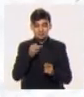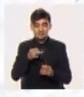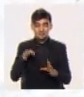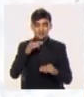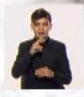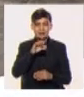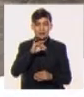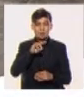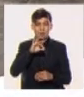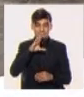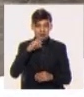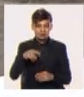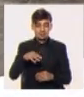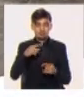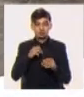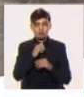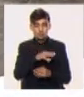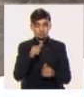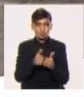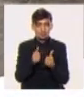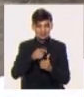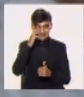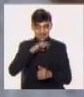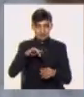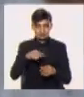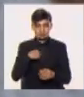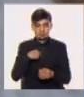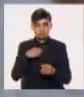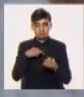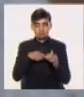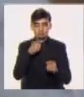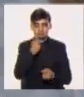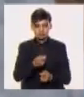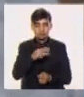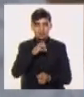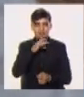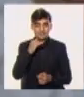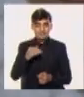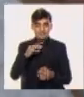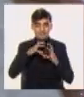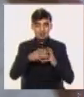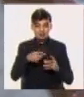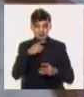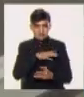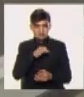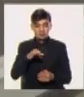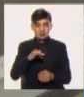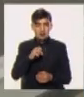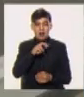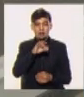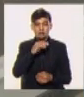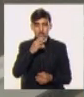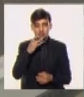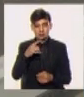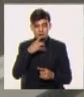в нашей стране с соседними, можно смело сказать, у нас один из самых низких тарифов в мире, уверяет кандидат экономических наук Алишер